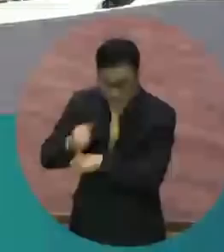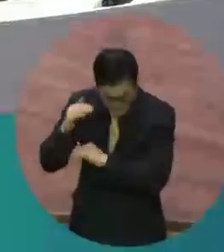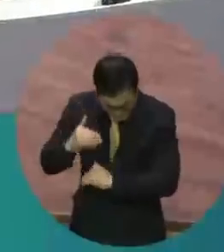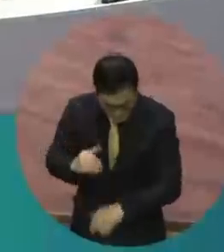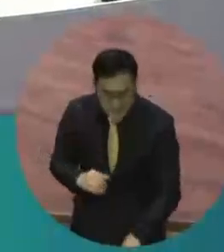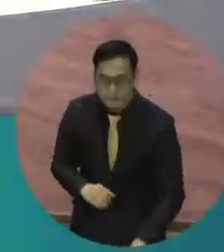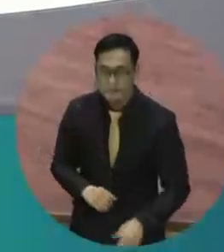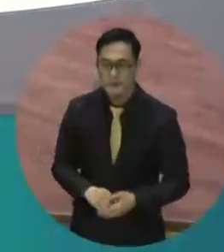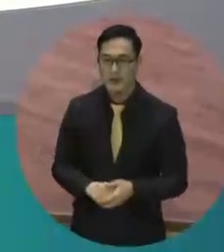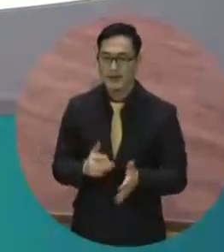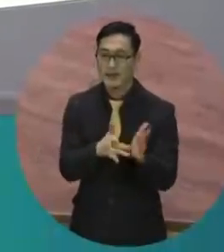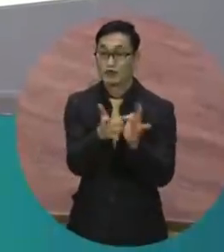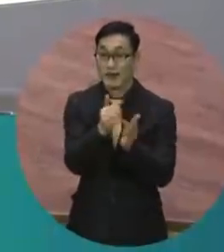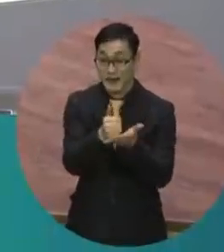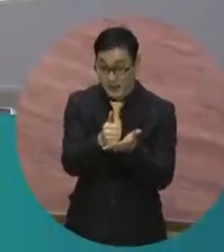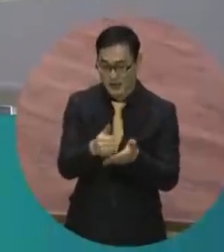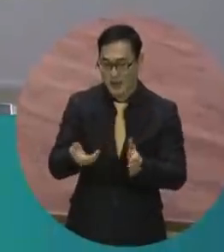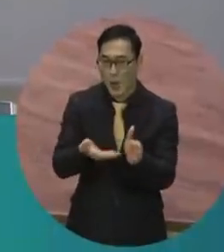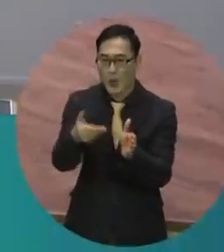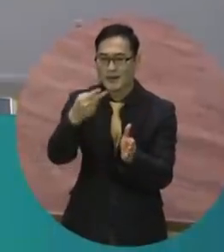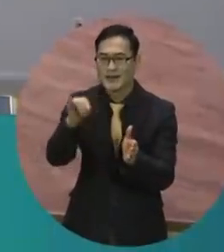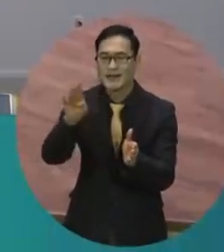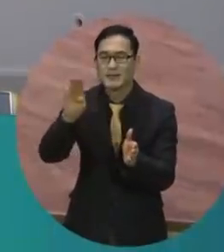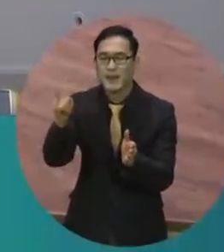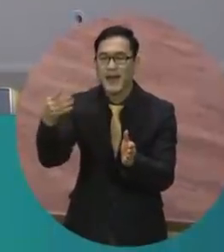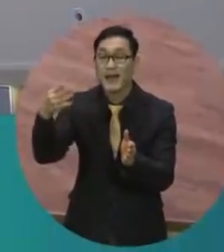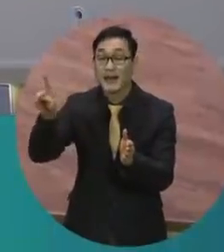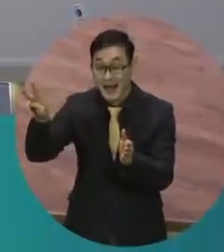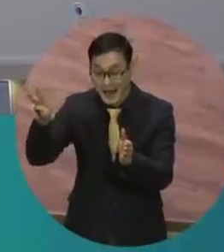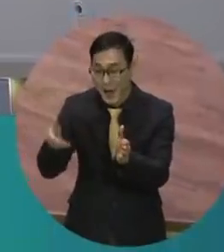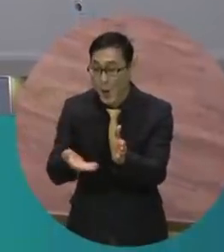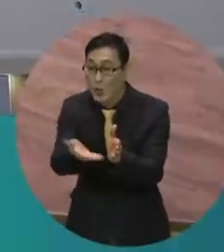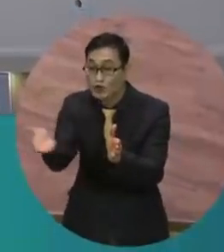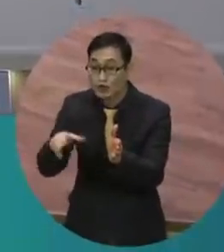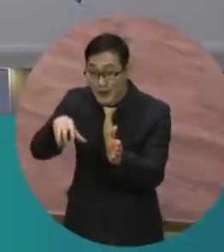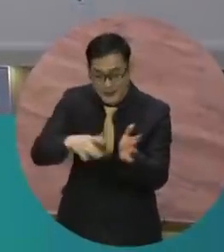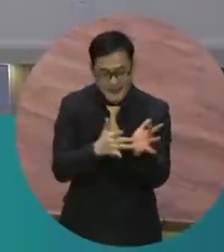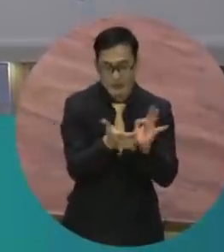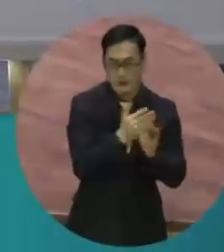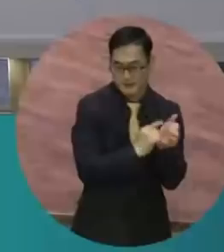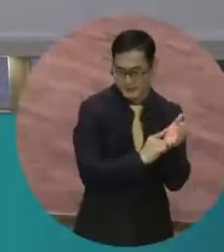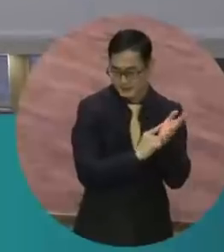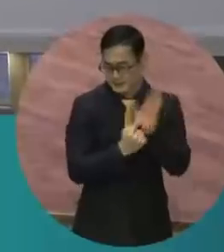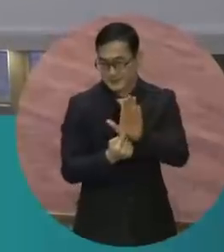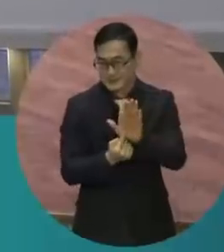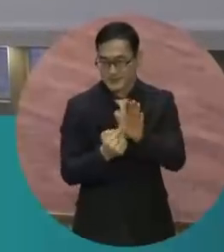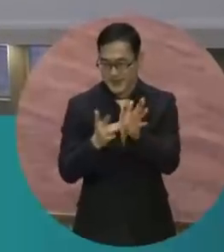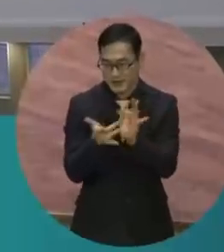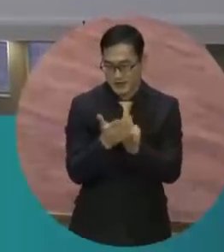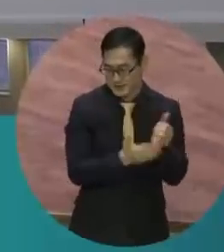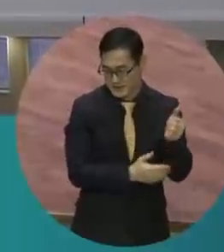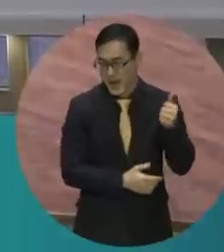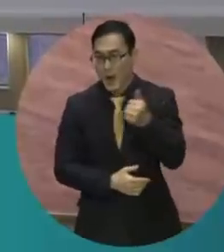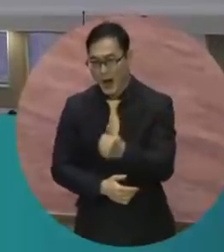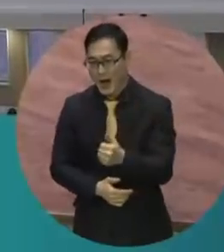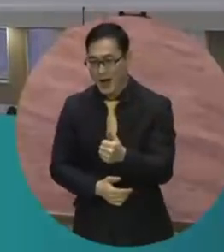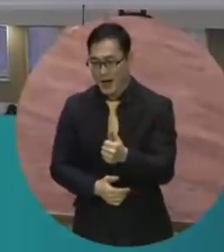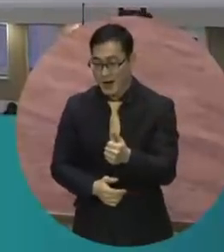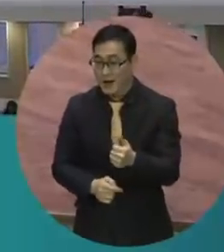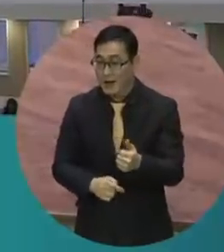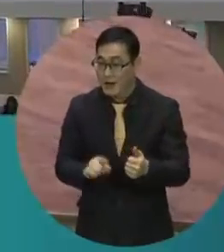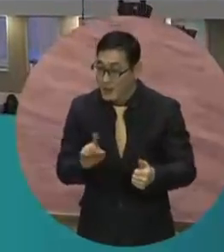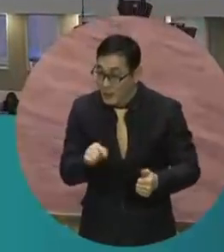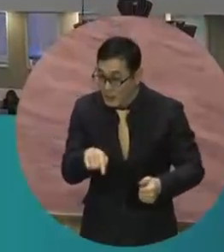디베라 호수에서 또 제자들에게 자기를 나타내셨으니 나타내신 일은 이러하니라. 시몬